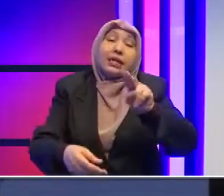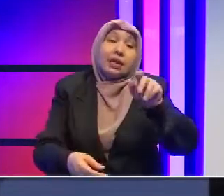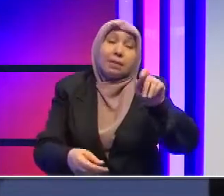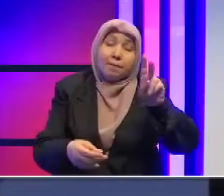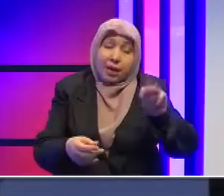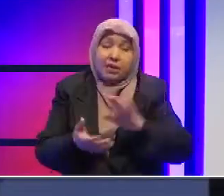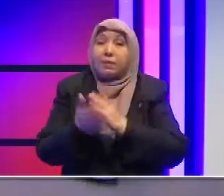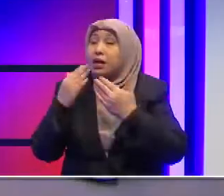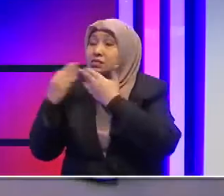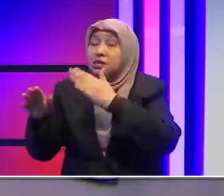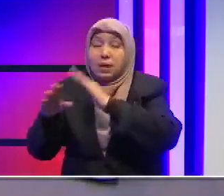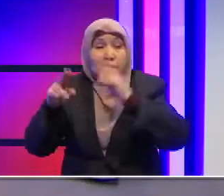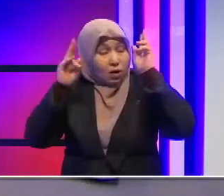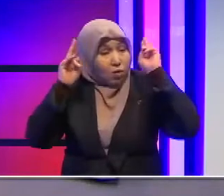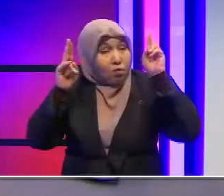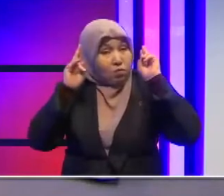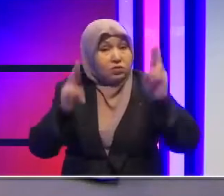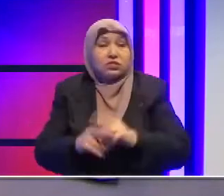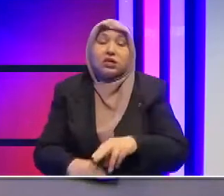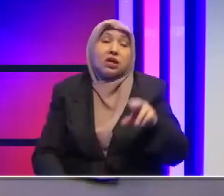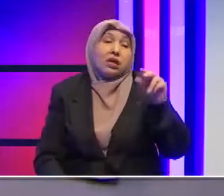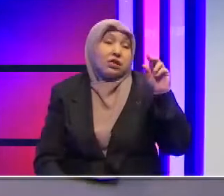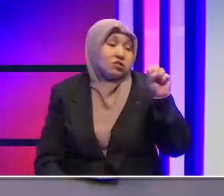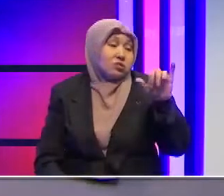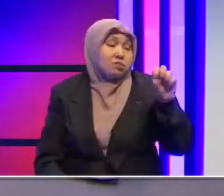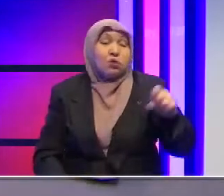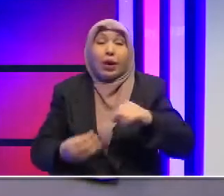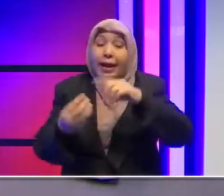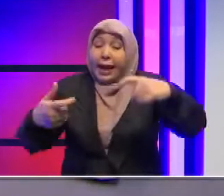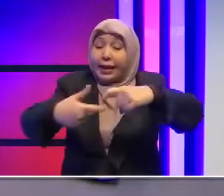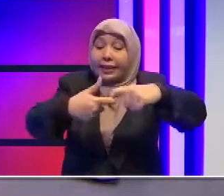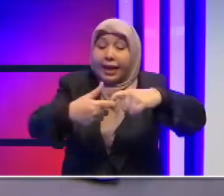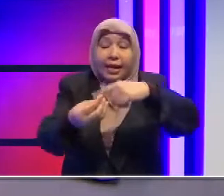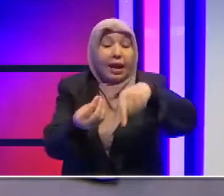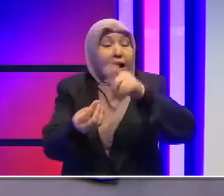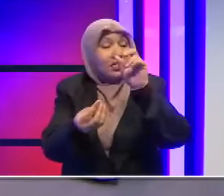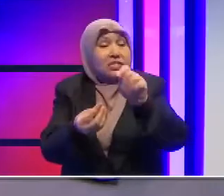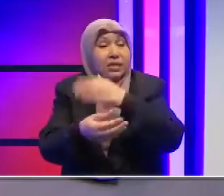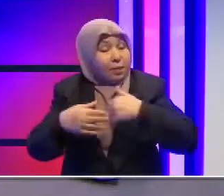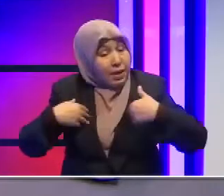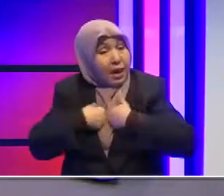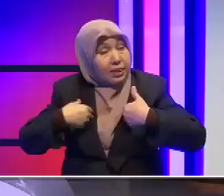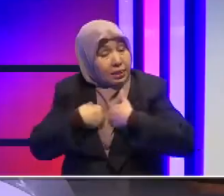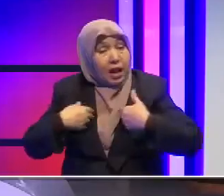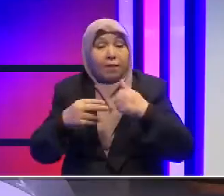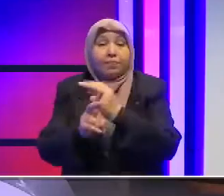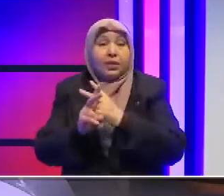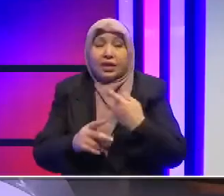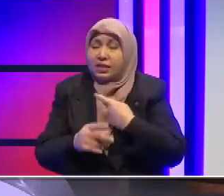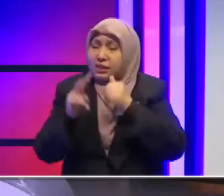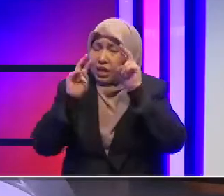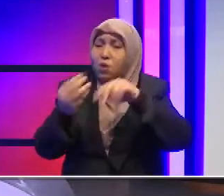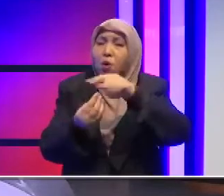terima kasih diucapkan pada Ustaz Syamsul Hakim menjelaskannya tentang kaitan haji dan juga binatang ternakan. Ya, kadang-kadang bila tengok